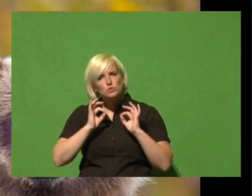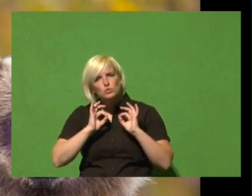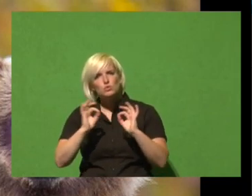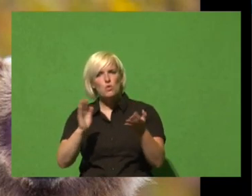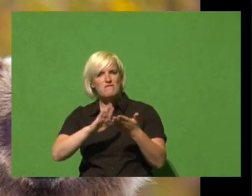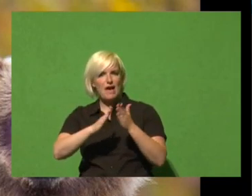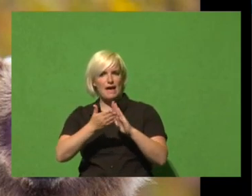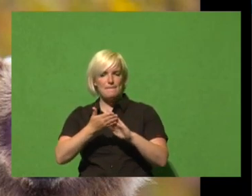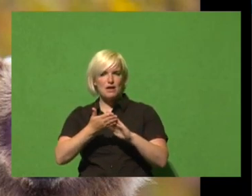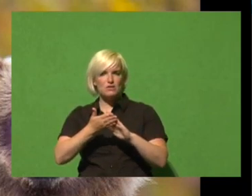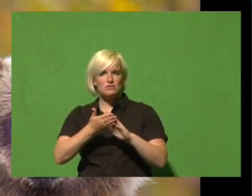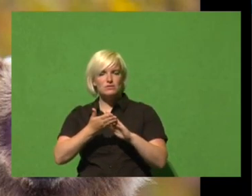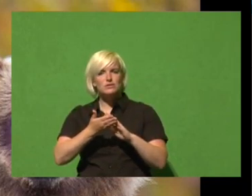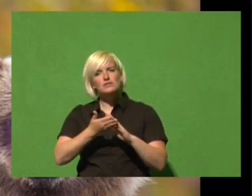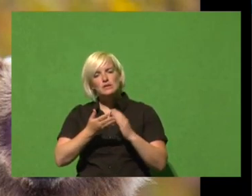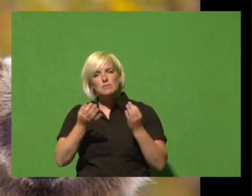erreichen,